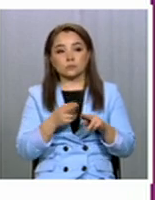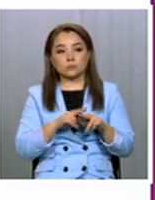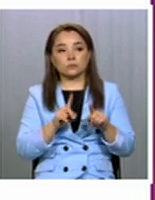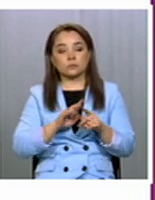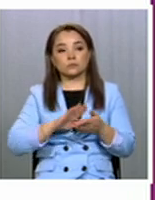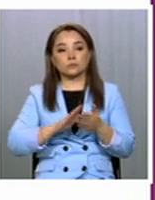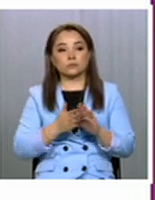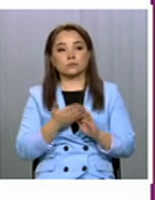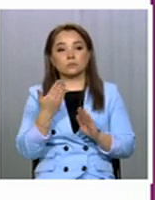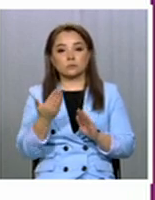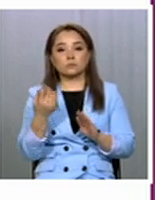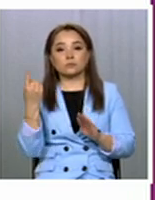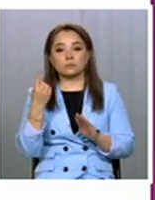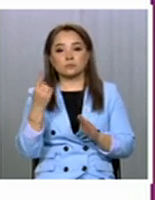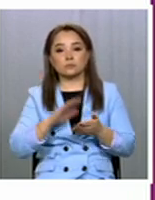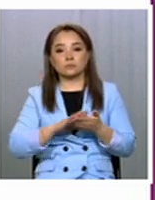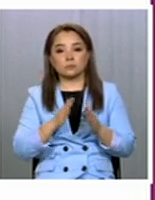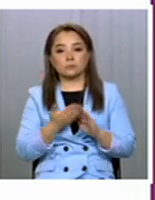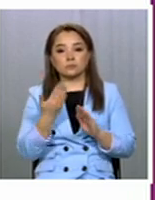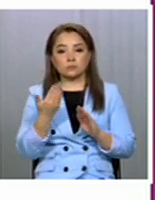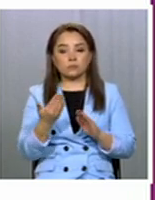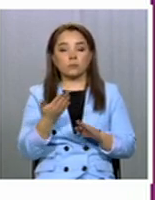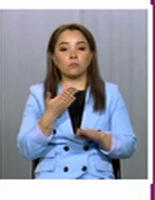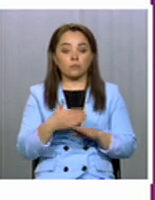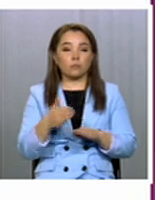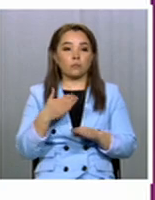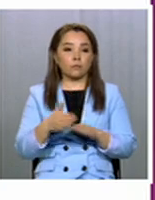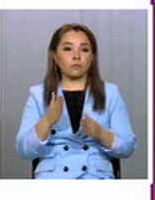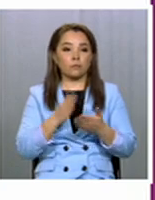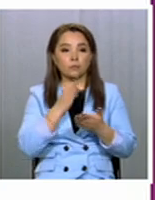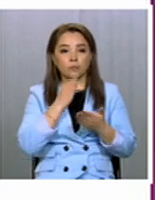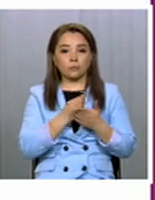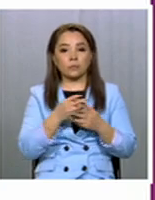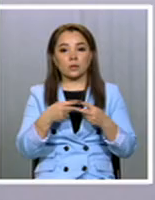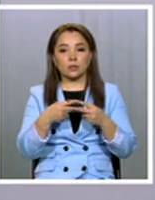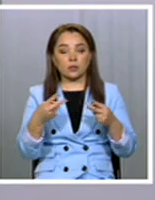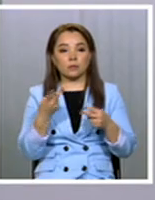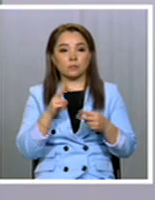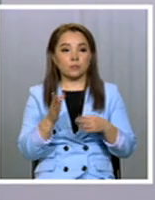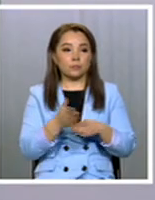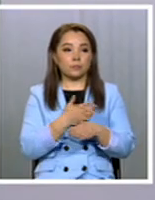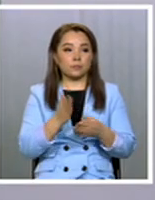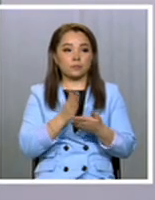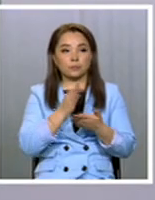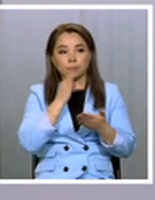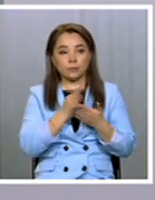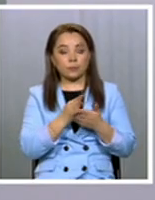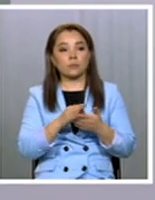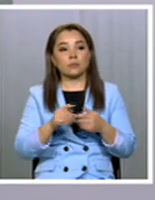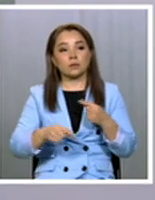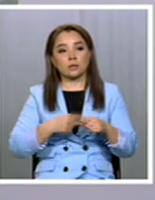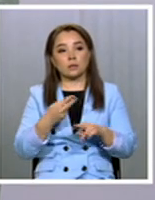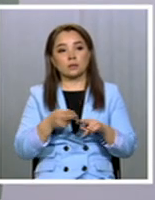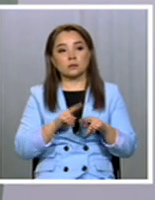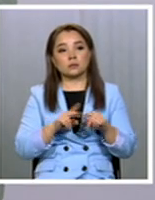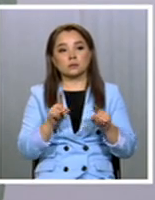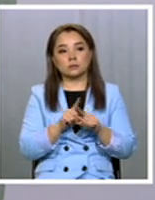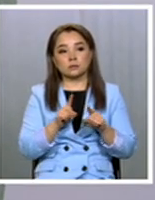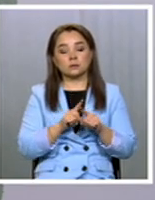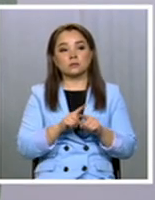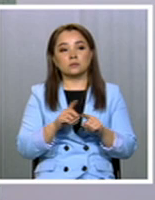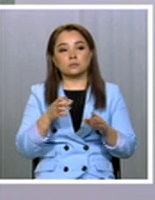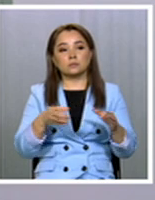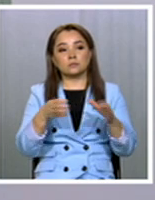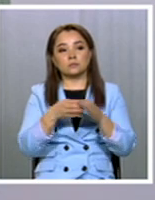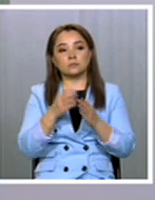жағдайда бірінші бөліктер шығарылады, яғни тең бөлікке бөлінген. Келесі қайтадан қабаттасқан